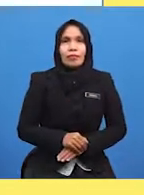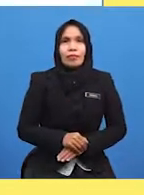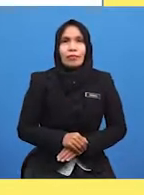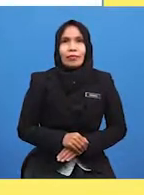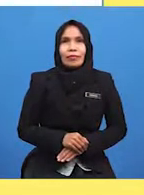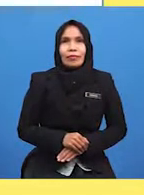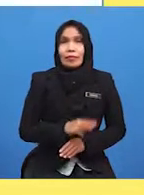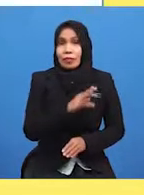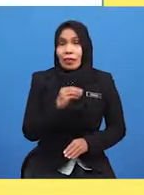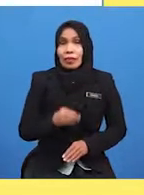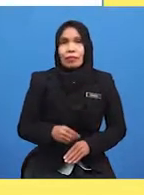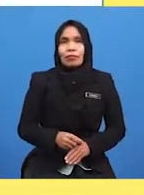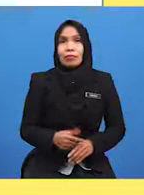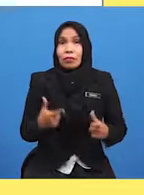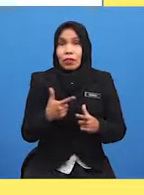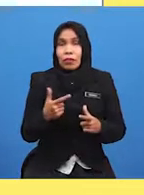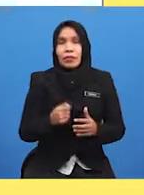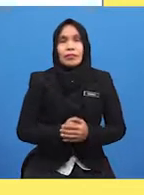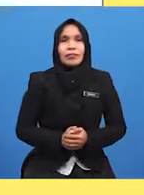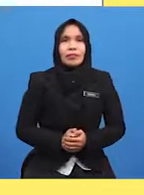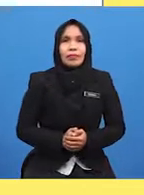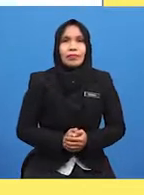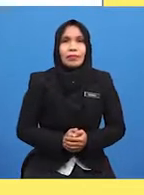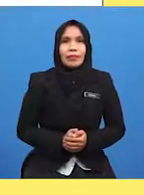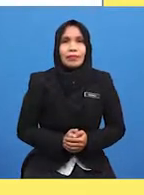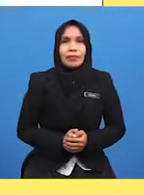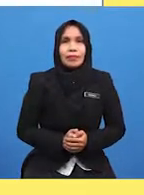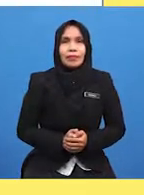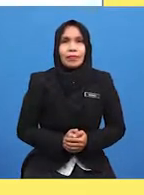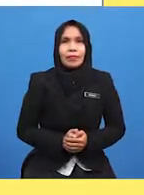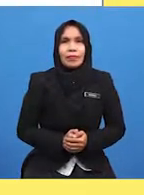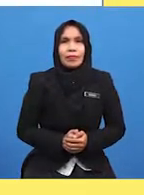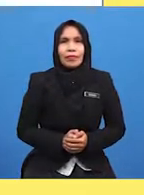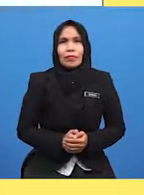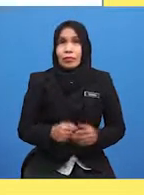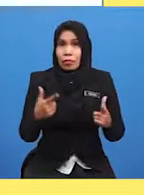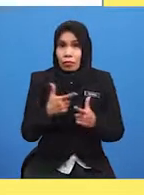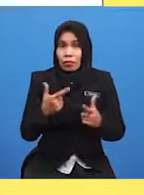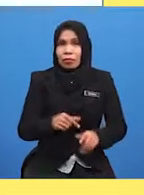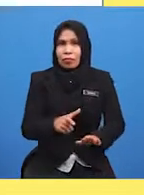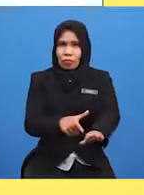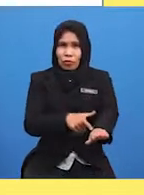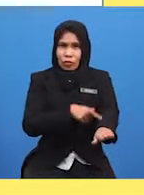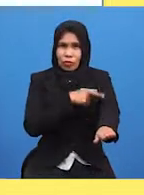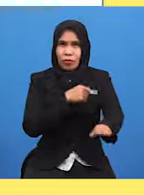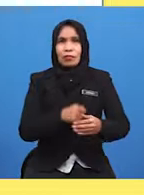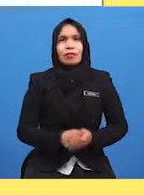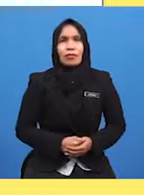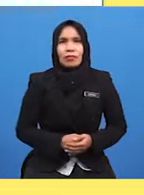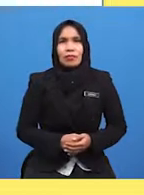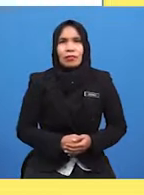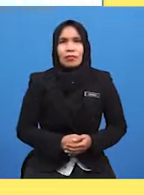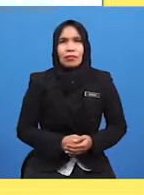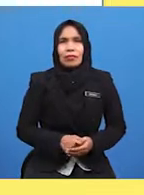di kawasan perlombongan bijih timah di larut pergaduhan berpanjangan dilarut telah menjejakkan